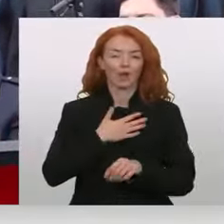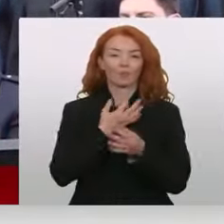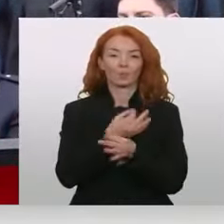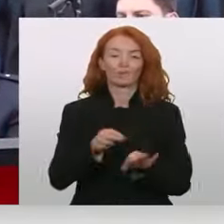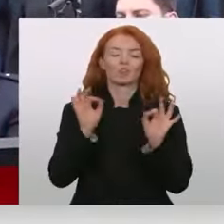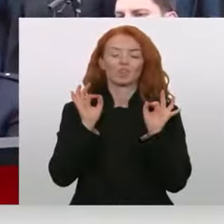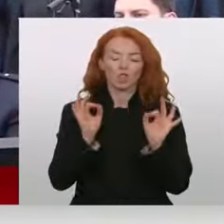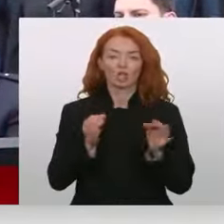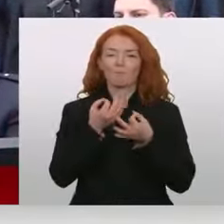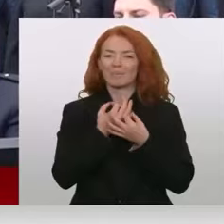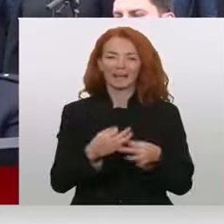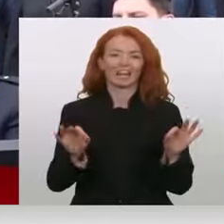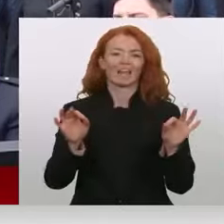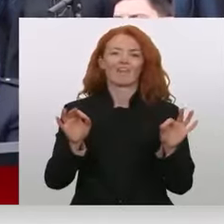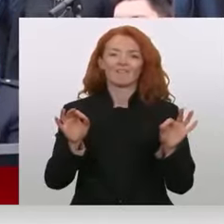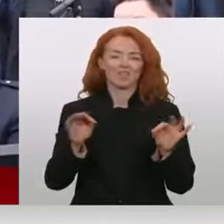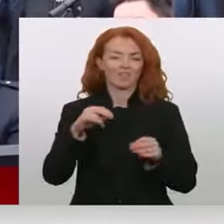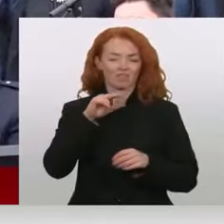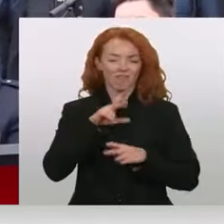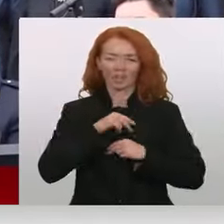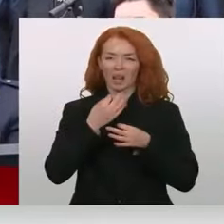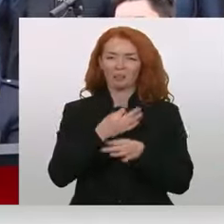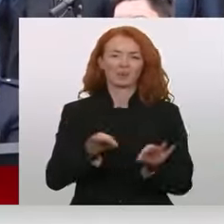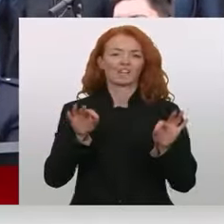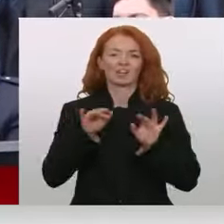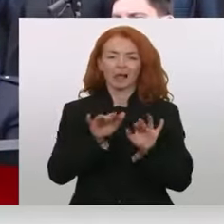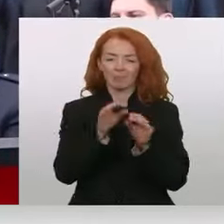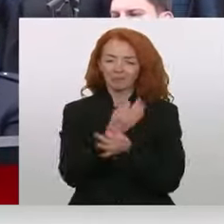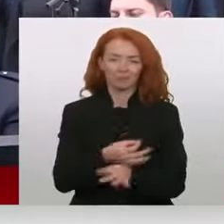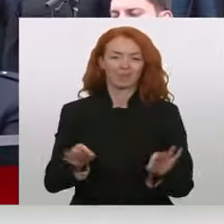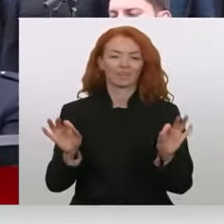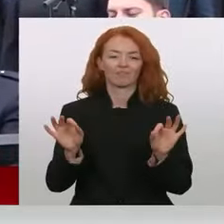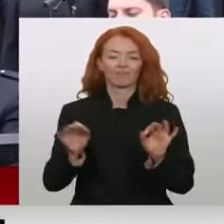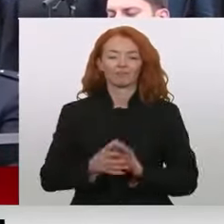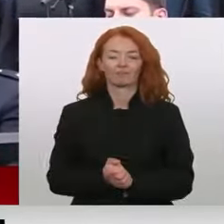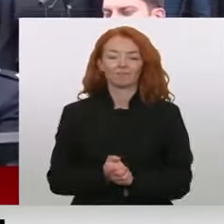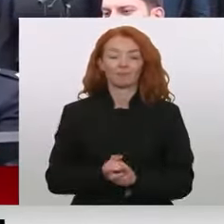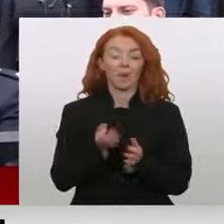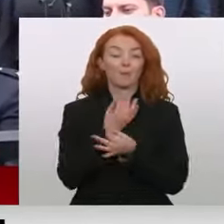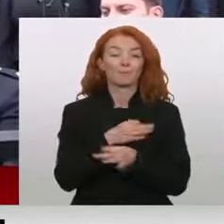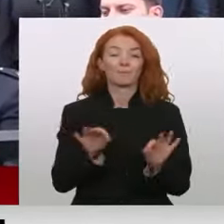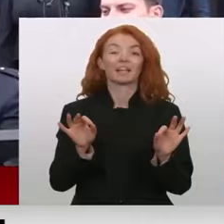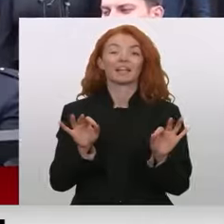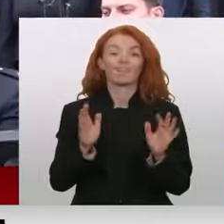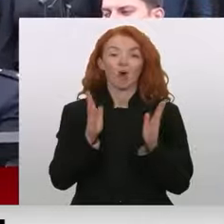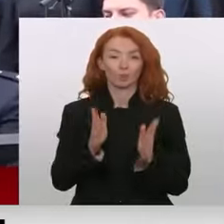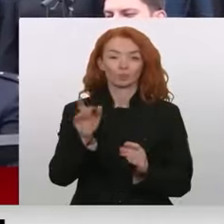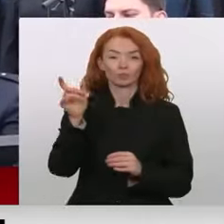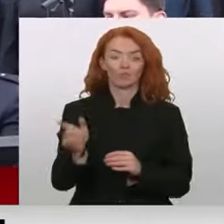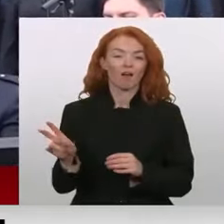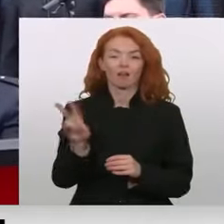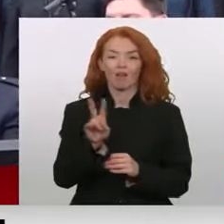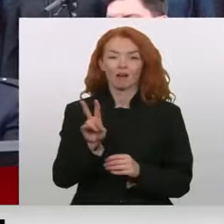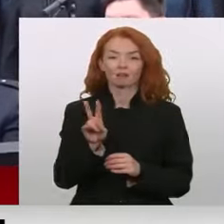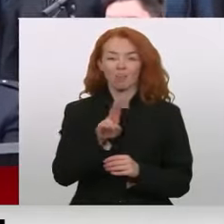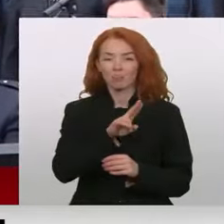Tiešām brīvi, neatkarīgi dvēselē un darbībā. Kiek tik gali būti laisvas brīvi, cik vien brīvs var būt cilvēks, kurš vēl nav